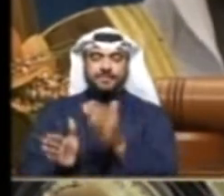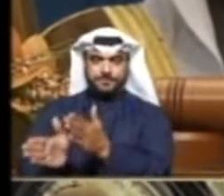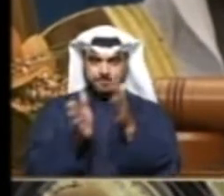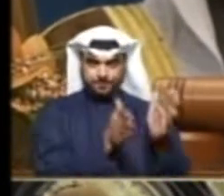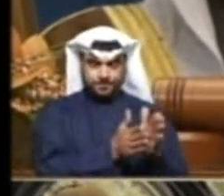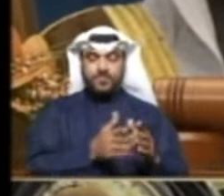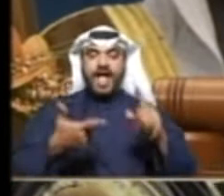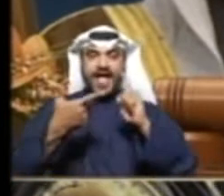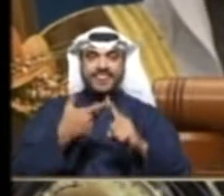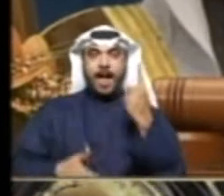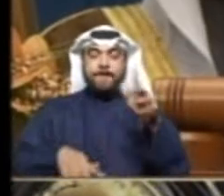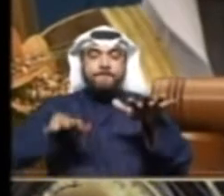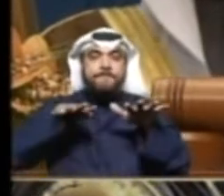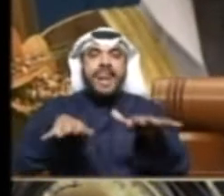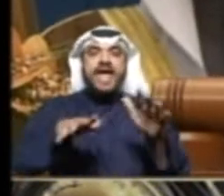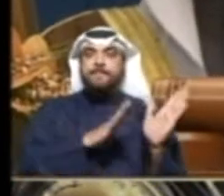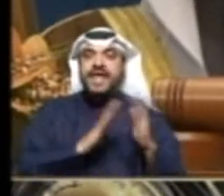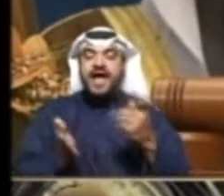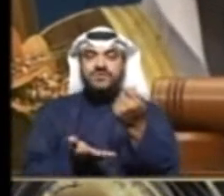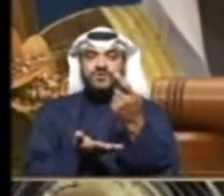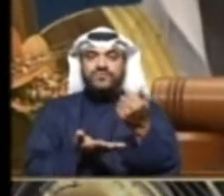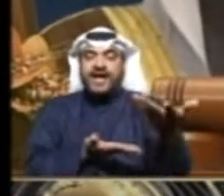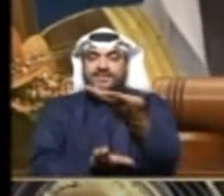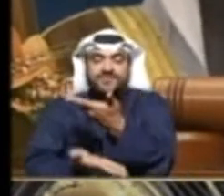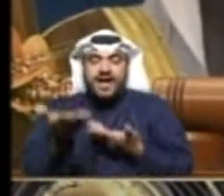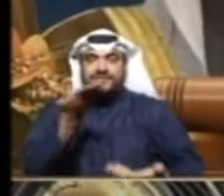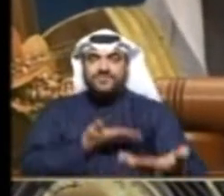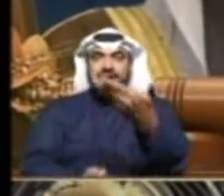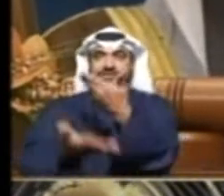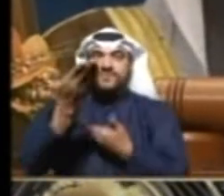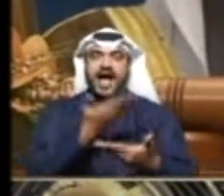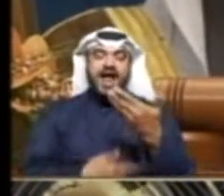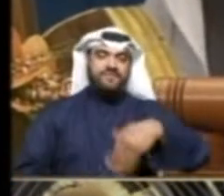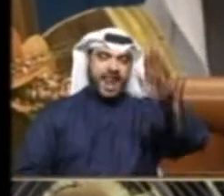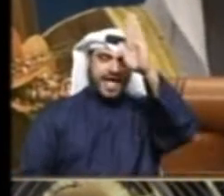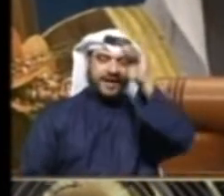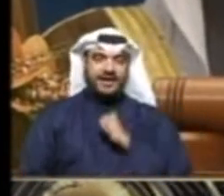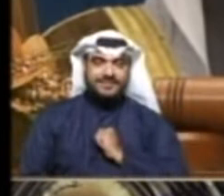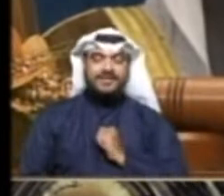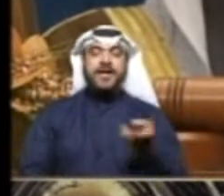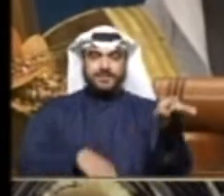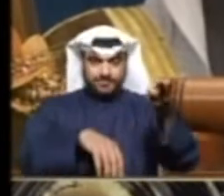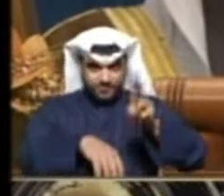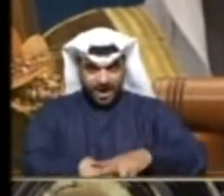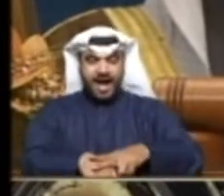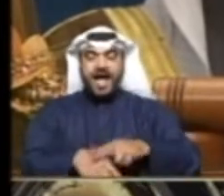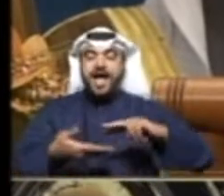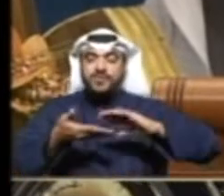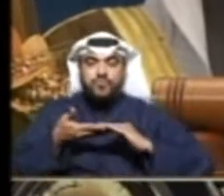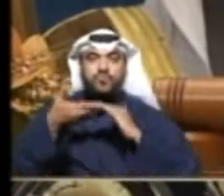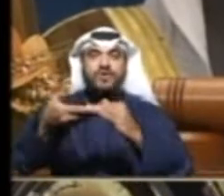دولار للاستثمار في الفرص الاستثمارية في العراق، فضلا عن